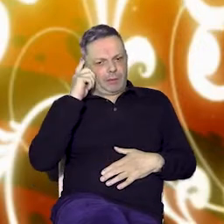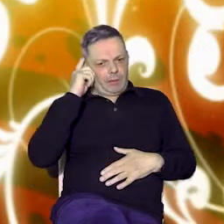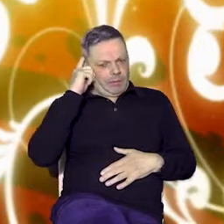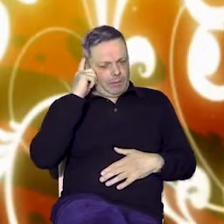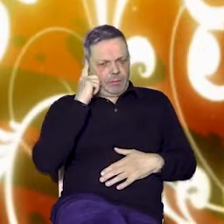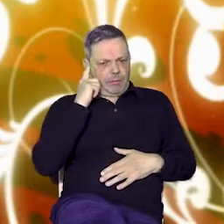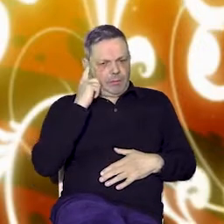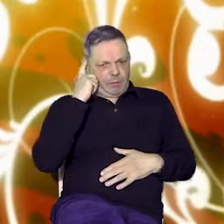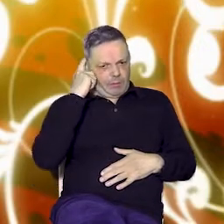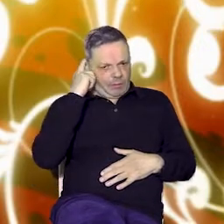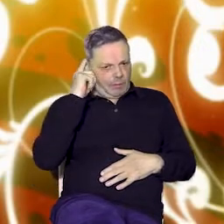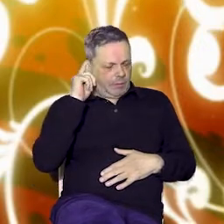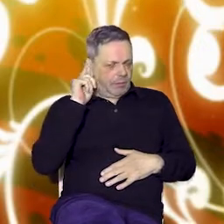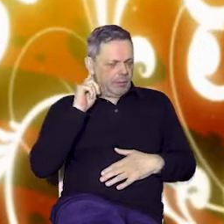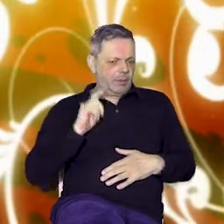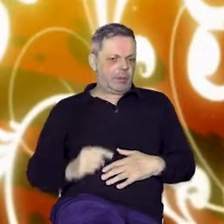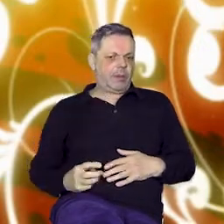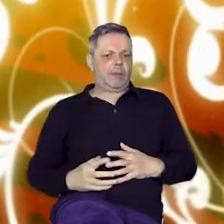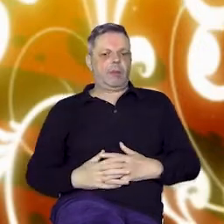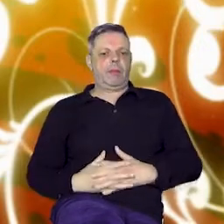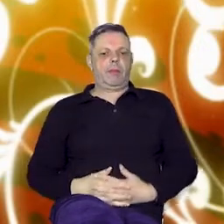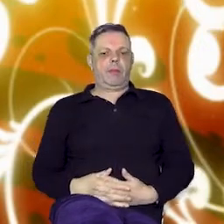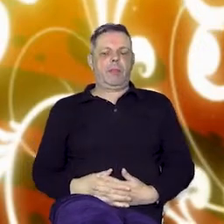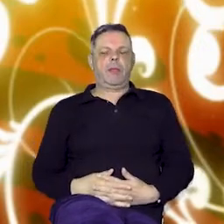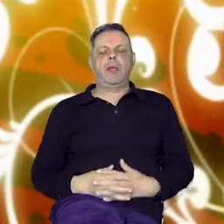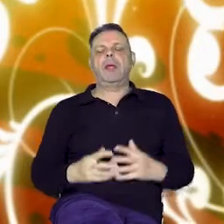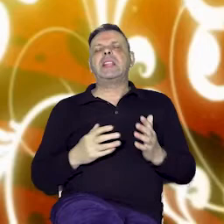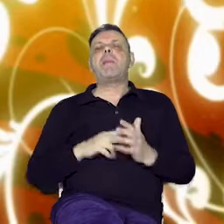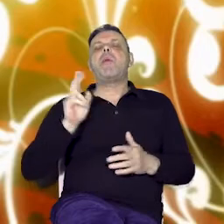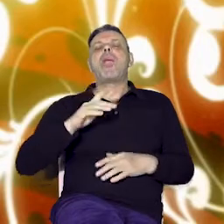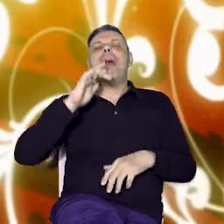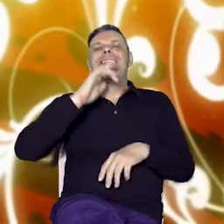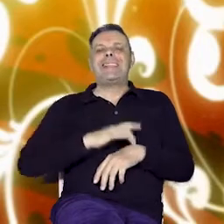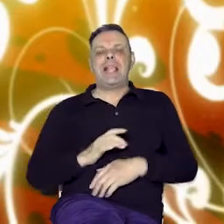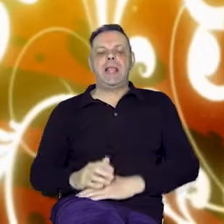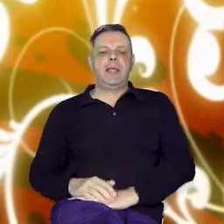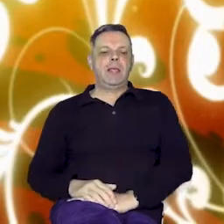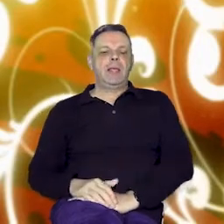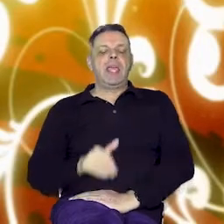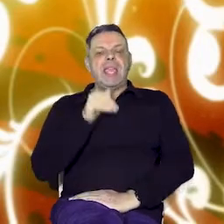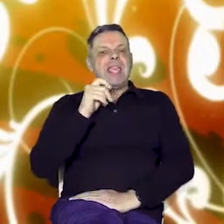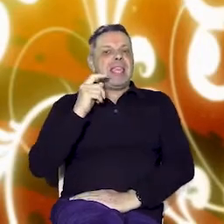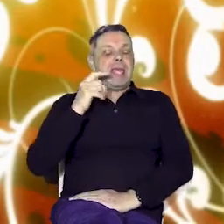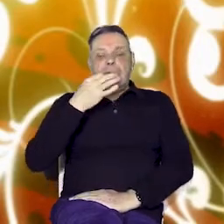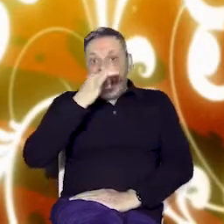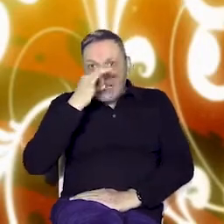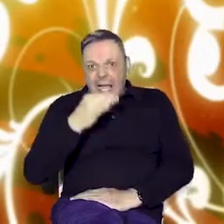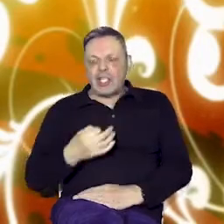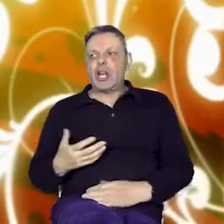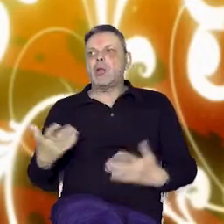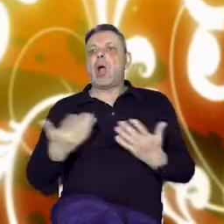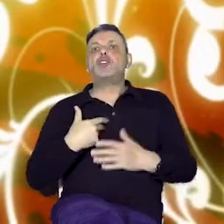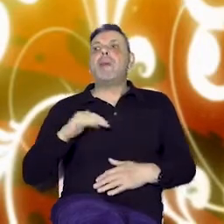profesorice Bašić-Jukić, treba imati cilj i znati želju. Kako će moja